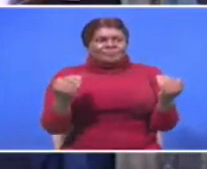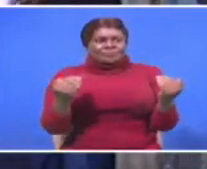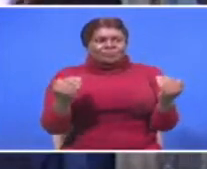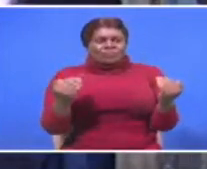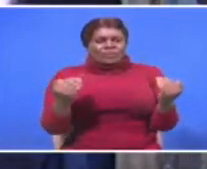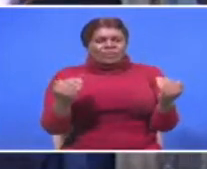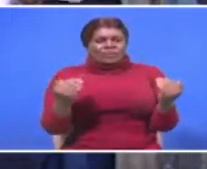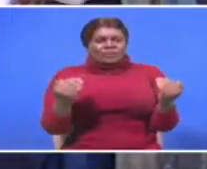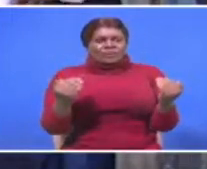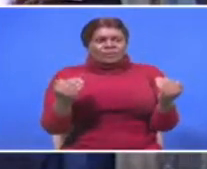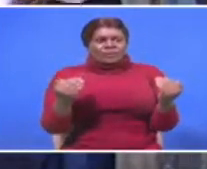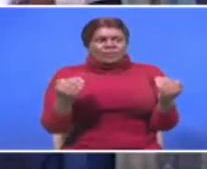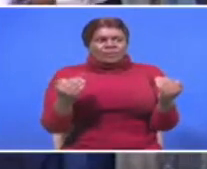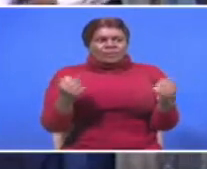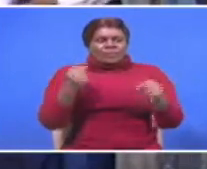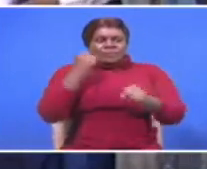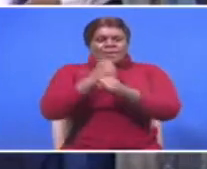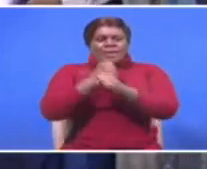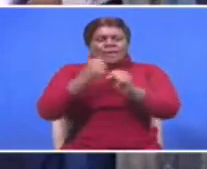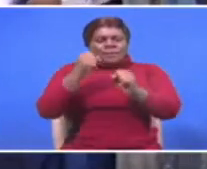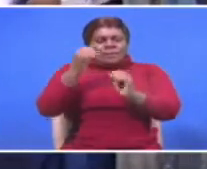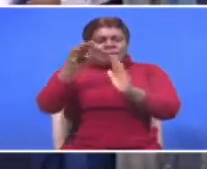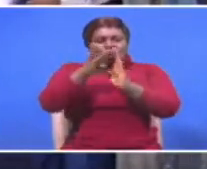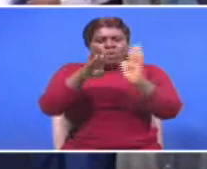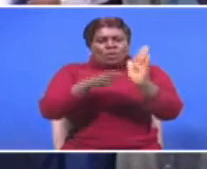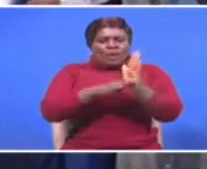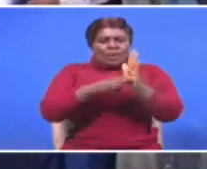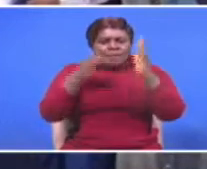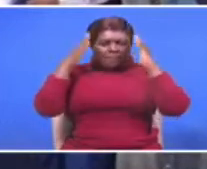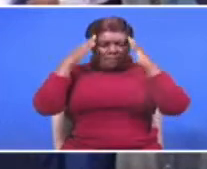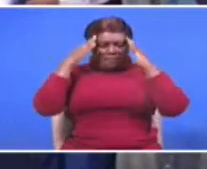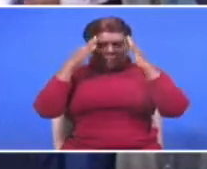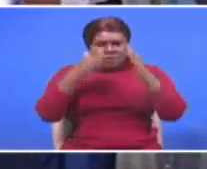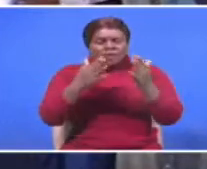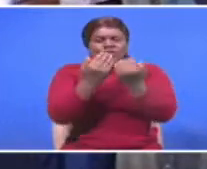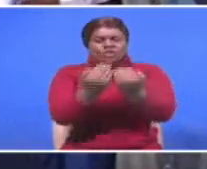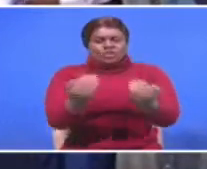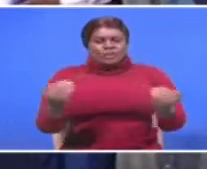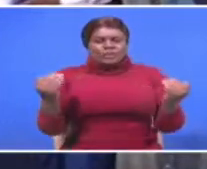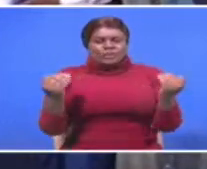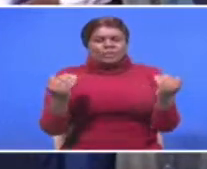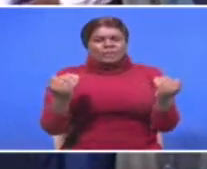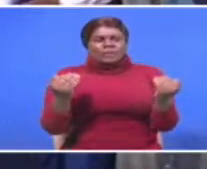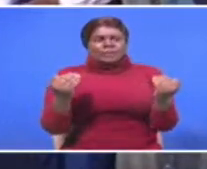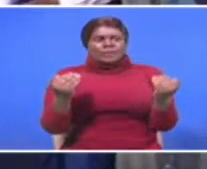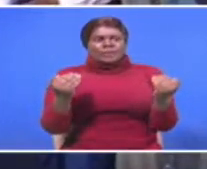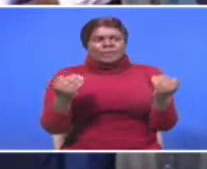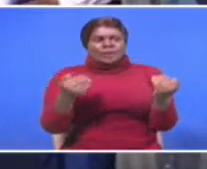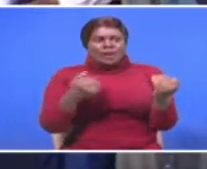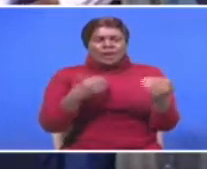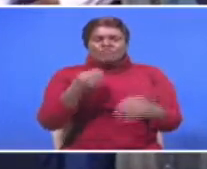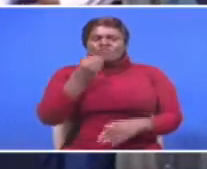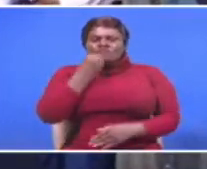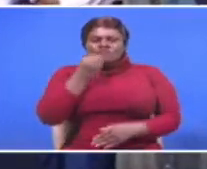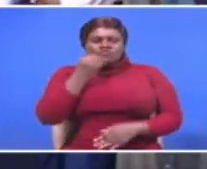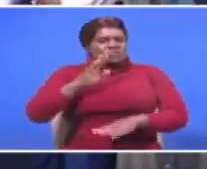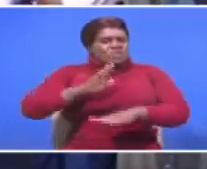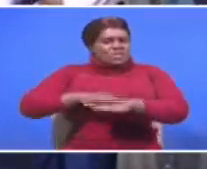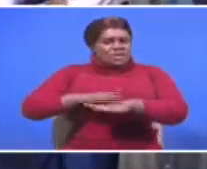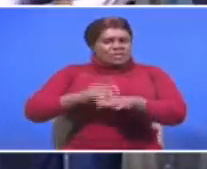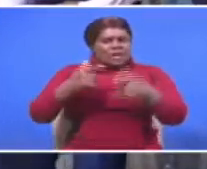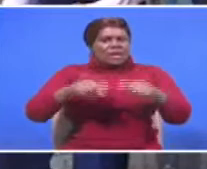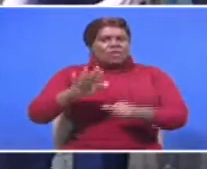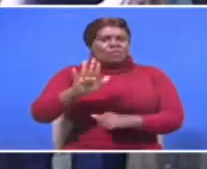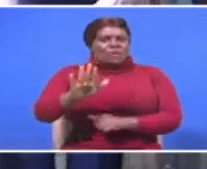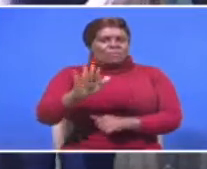Our main program is the feeding program, so as to help children have nutritious food, which allows